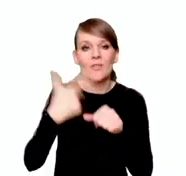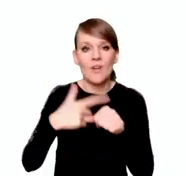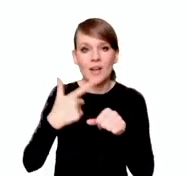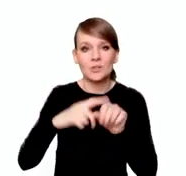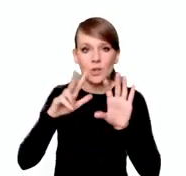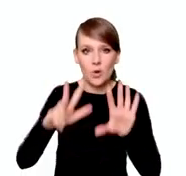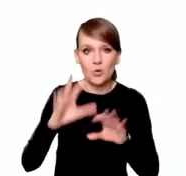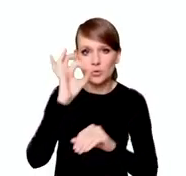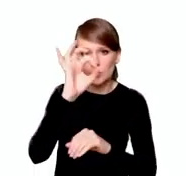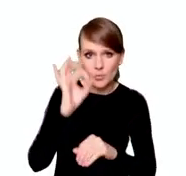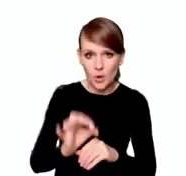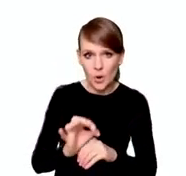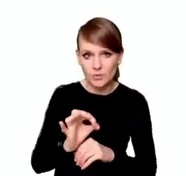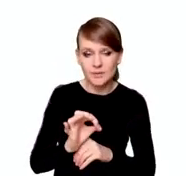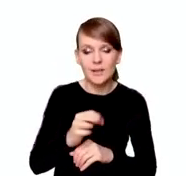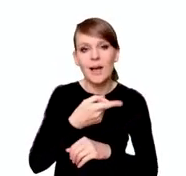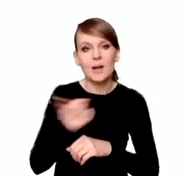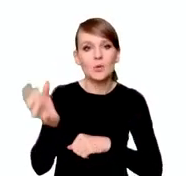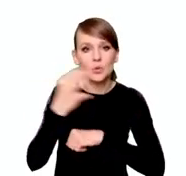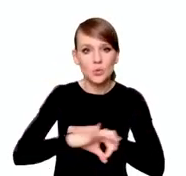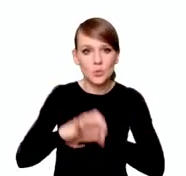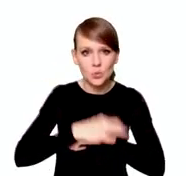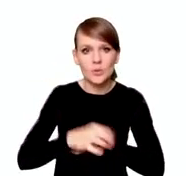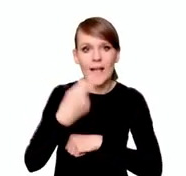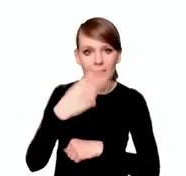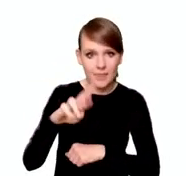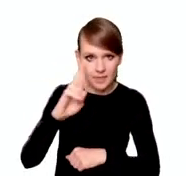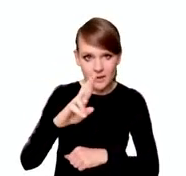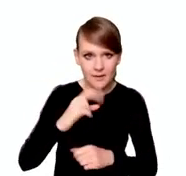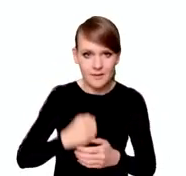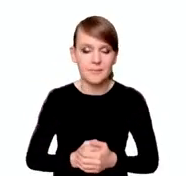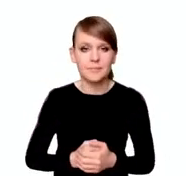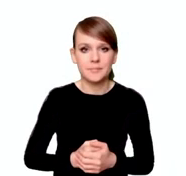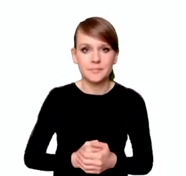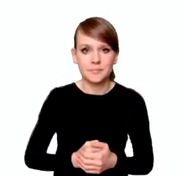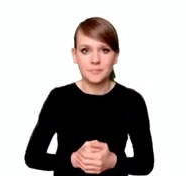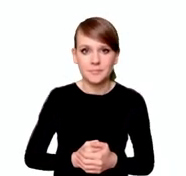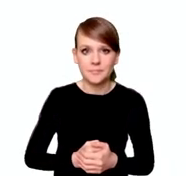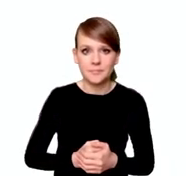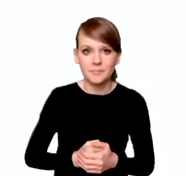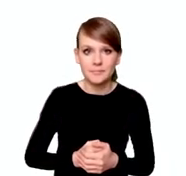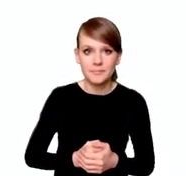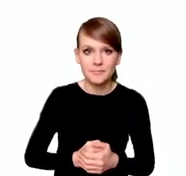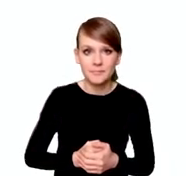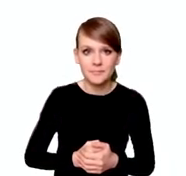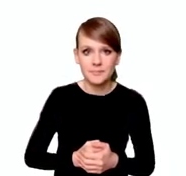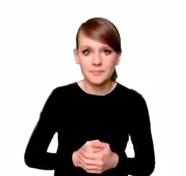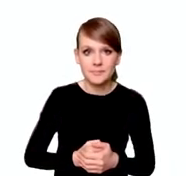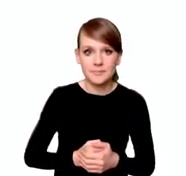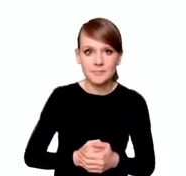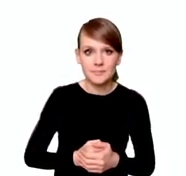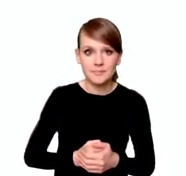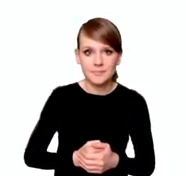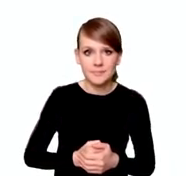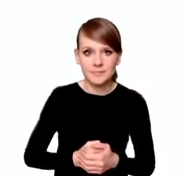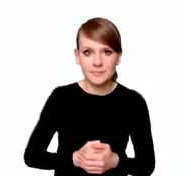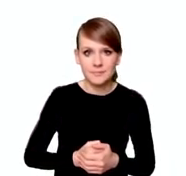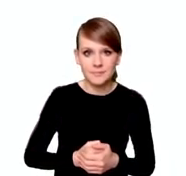28% to są studenci studiów doktoranckich i studenci kształcą się,